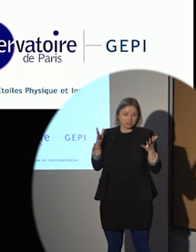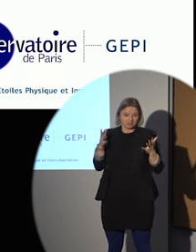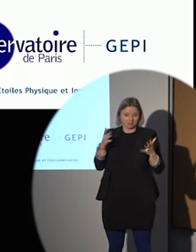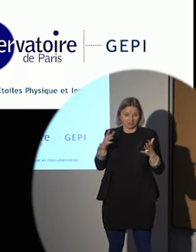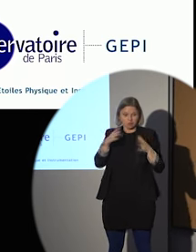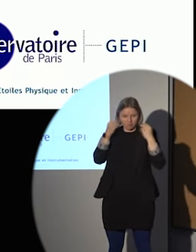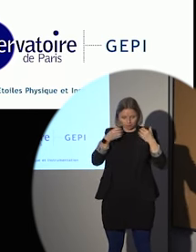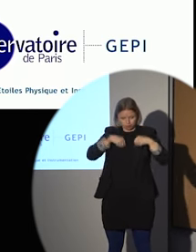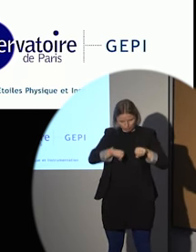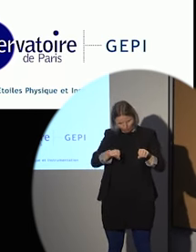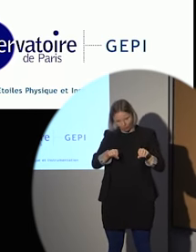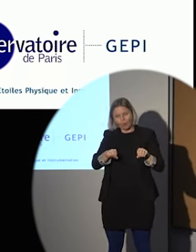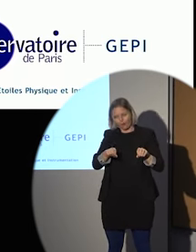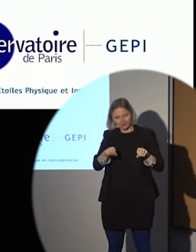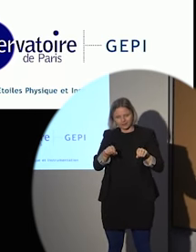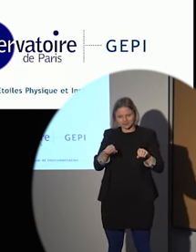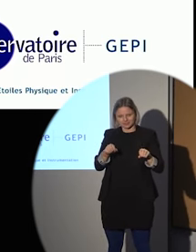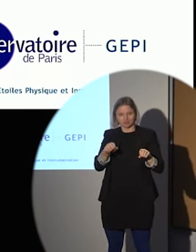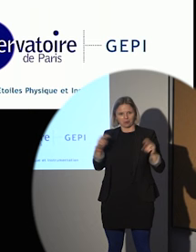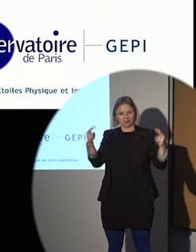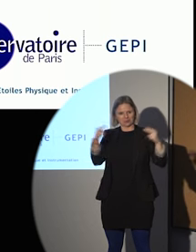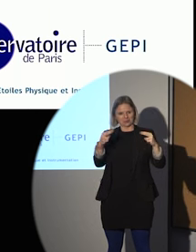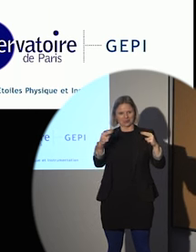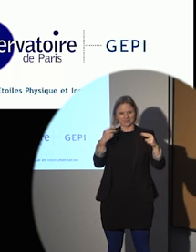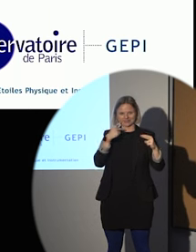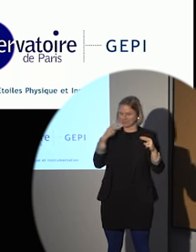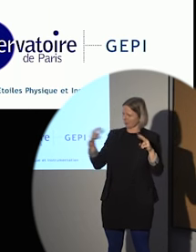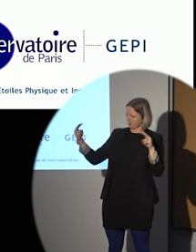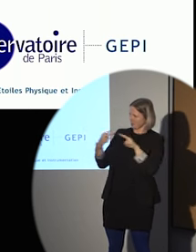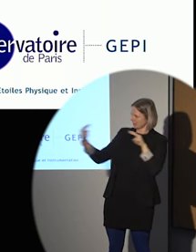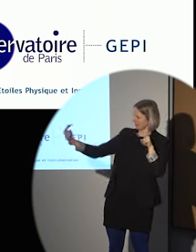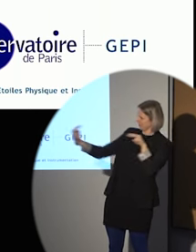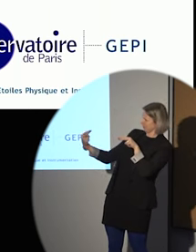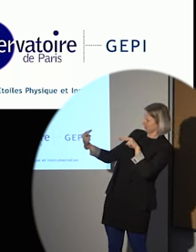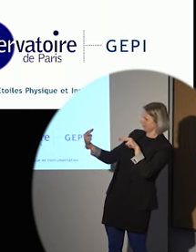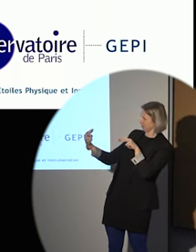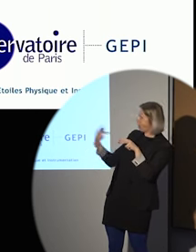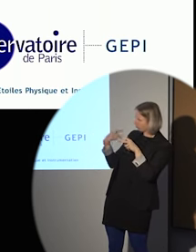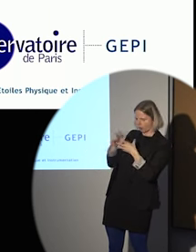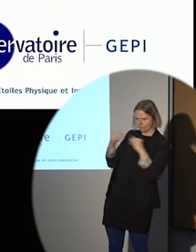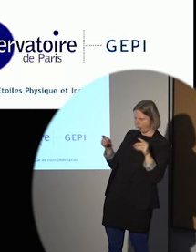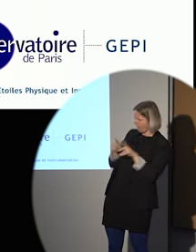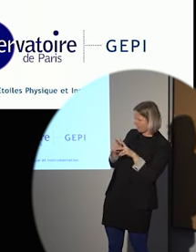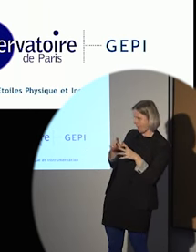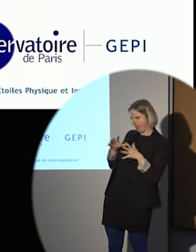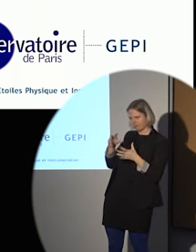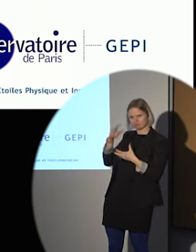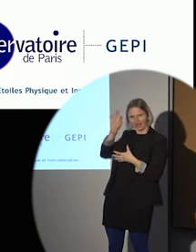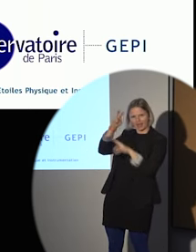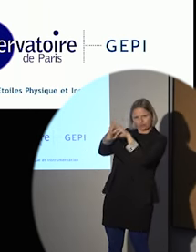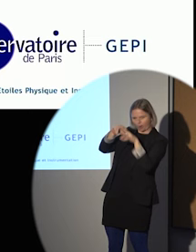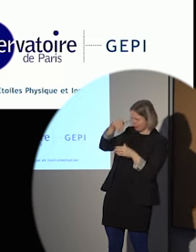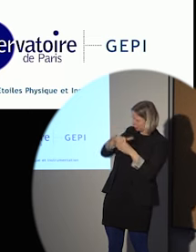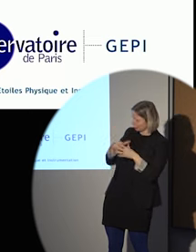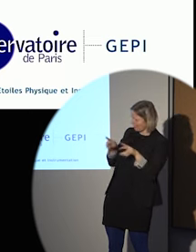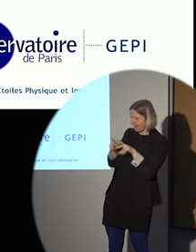Hein, chaque jumeau peut observer l'autre, donc avoir l'impression de se voir lui-même. Donc c'est ça que les astronomes à l'époque pensaient.